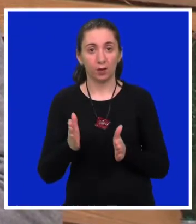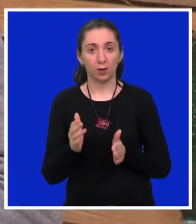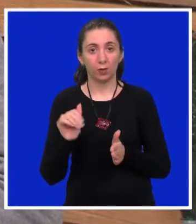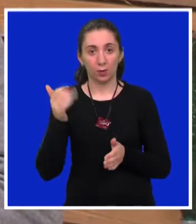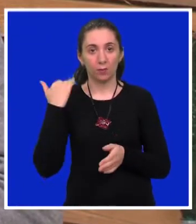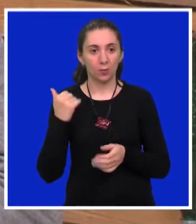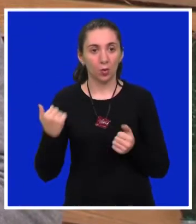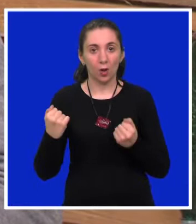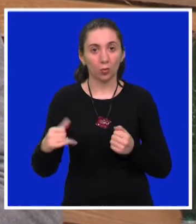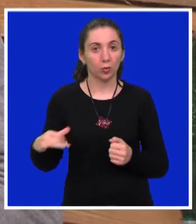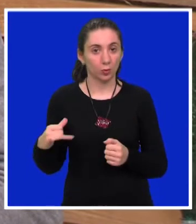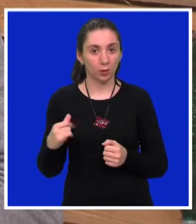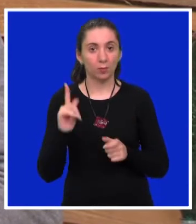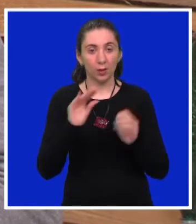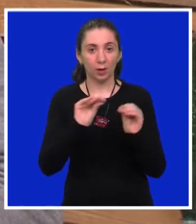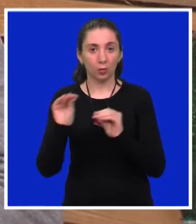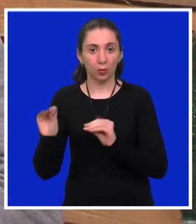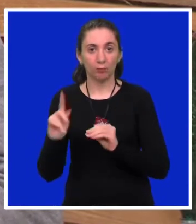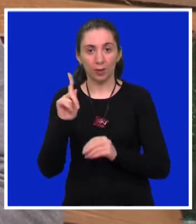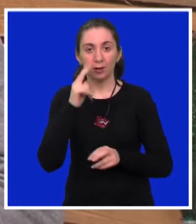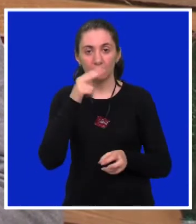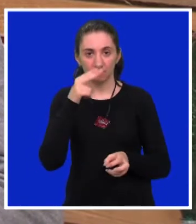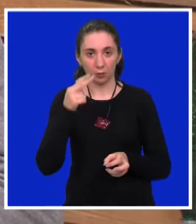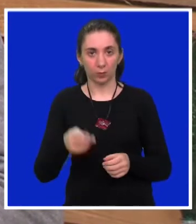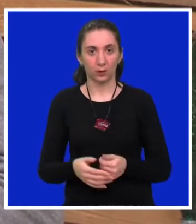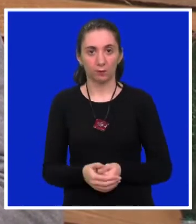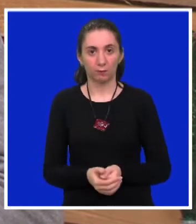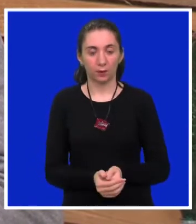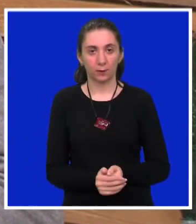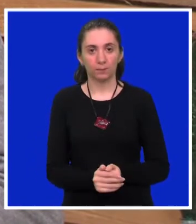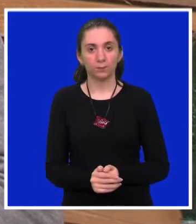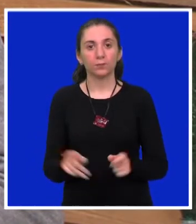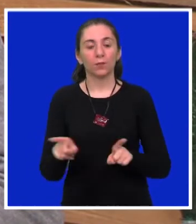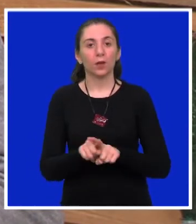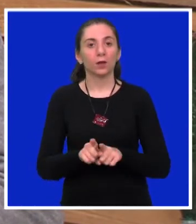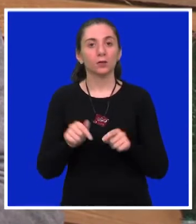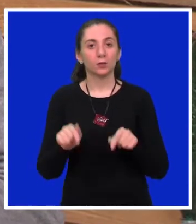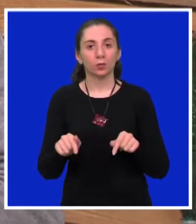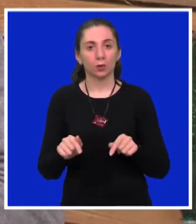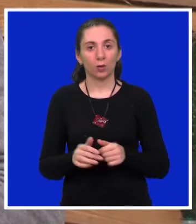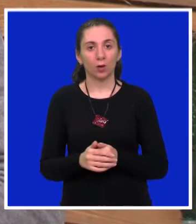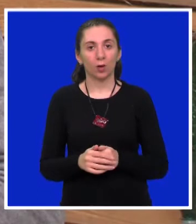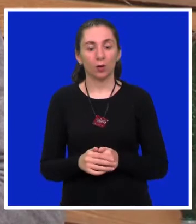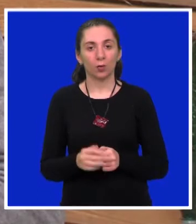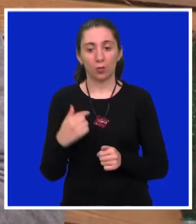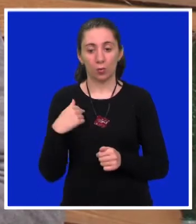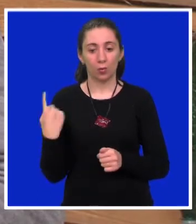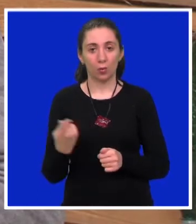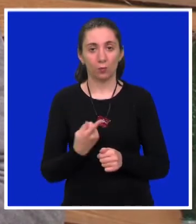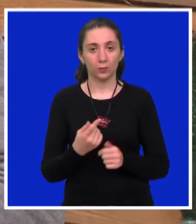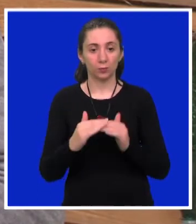je bio i atraktivan i zanimljiv, a i edukativan i informativan. Isto tako, mi